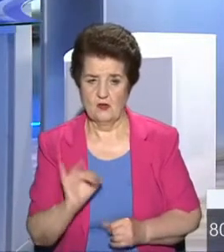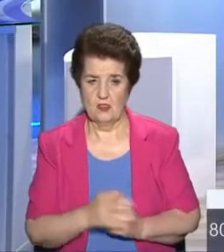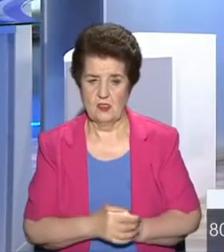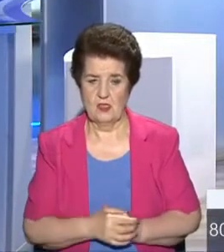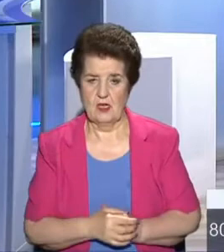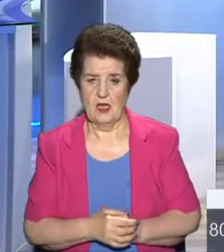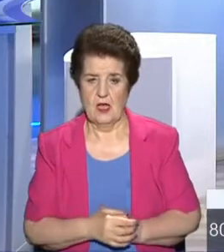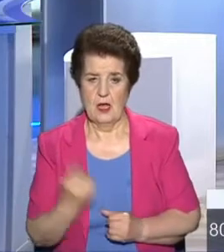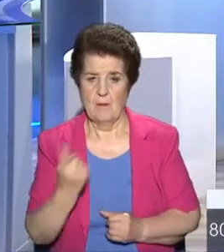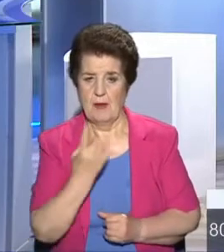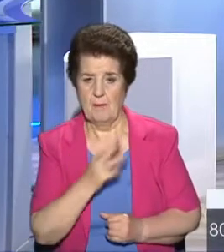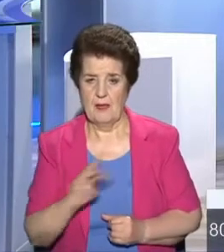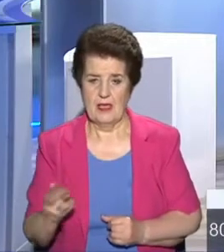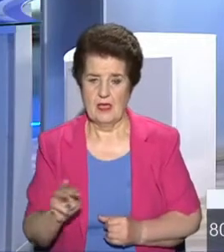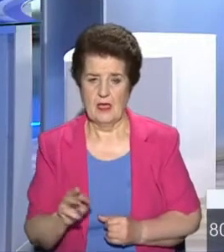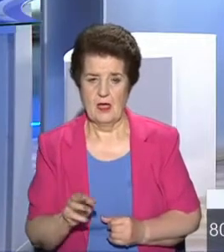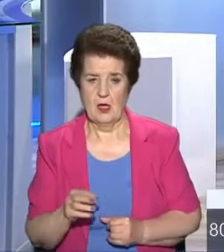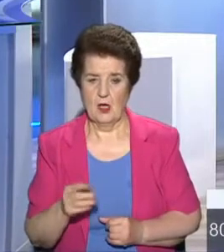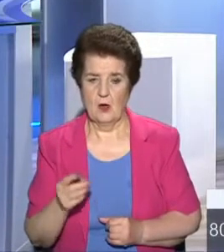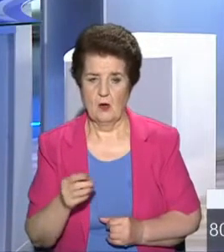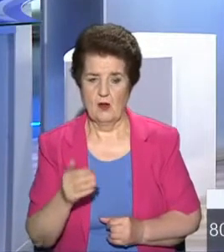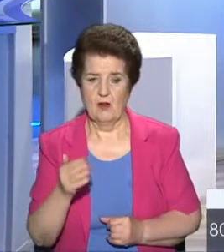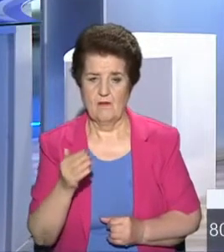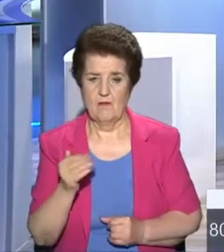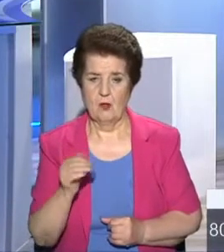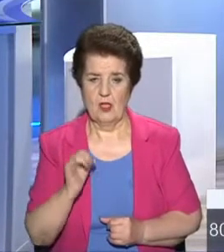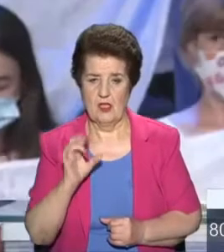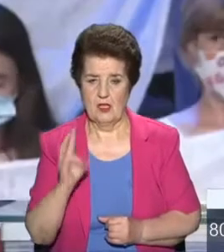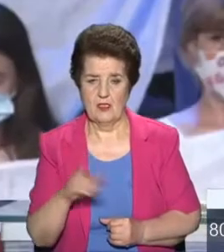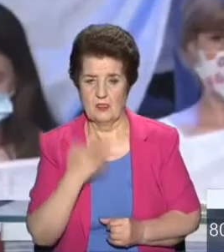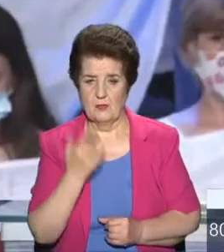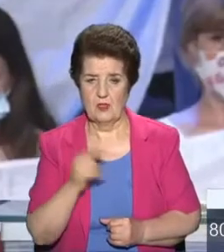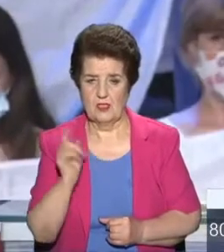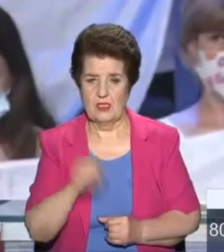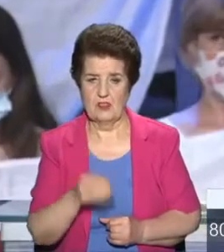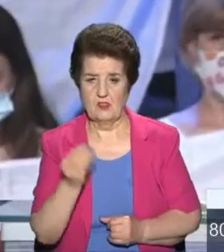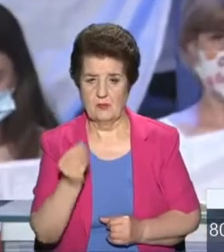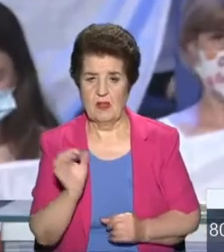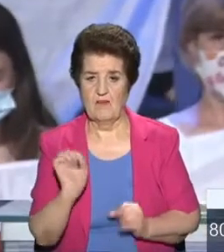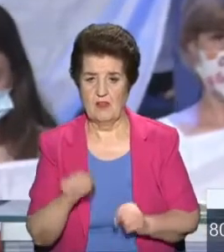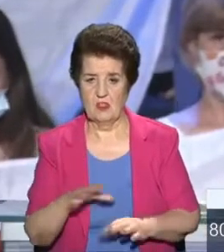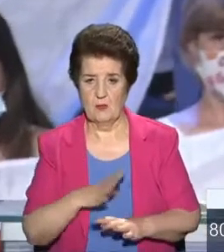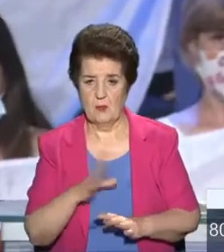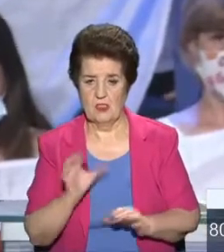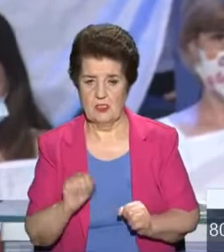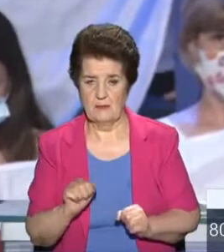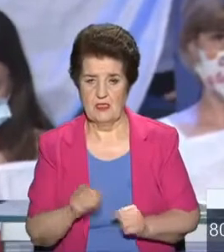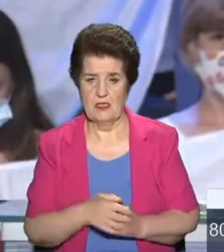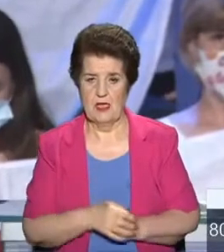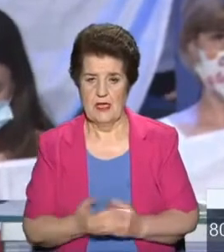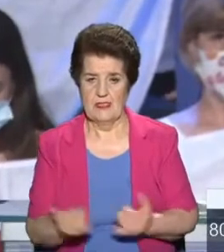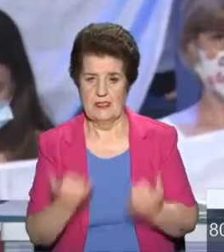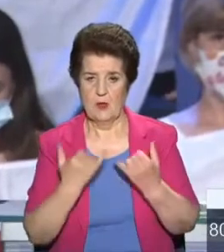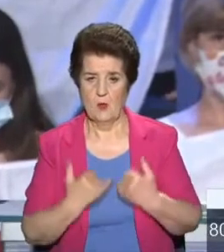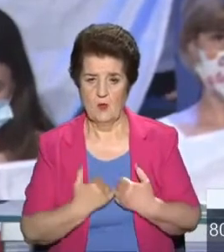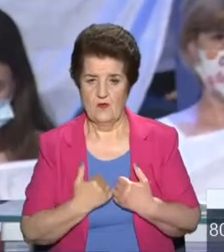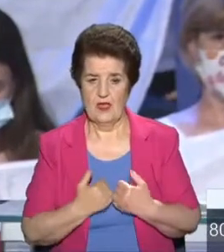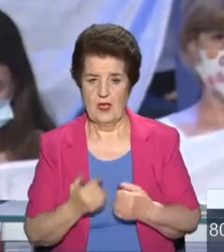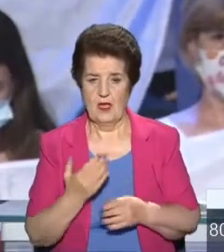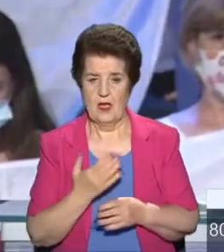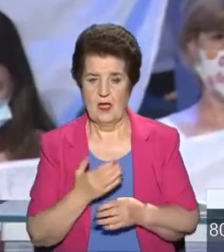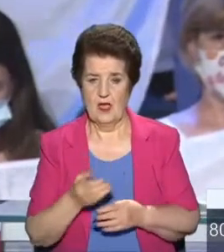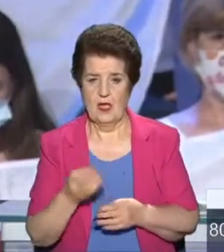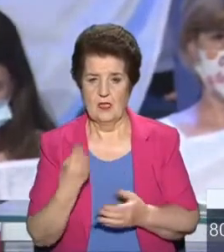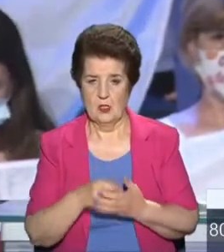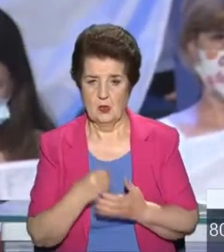premierul României domnule Sorin cârțu a promis că din acești bani va fi posibil să ofere o bună parte